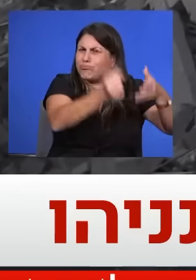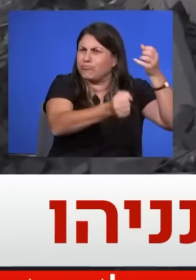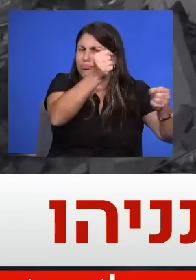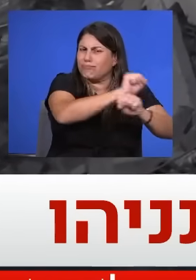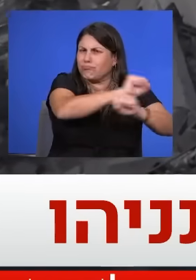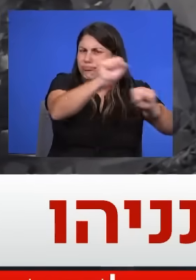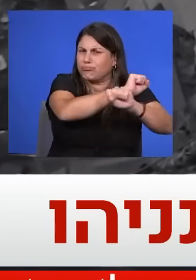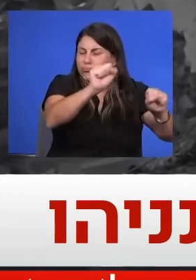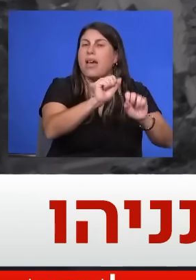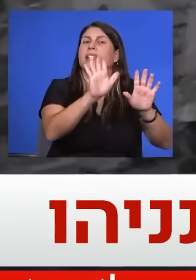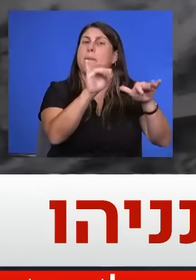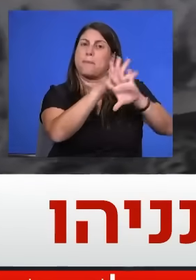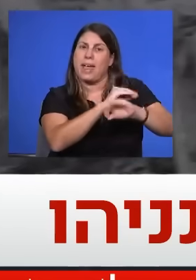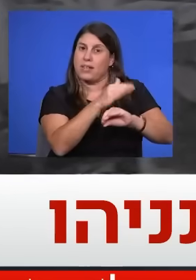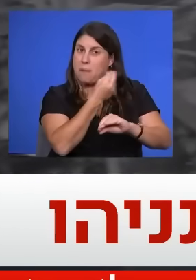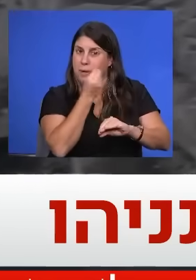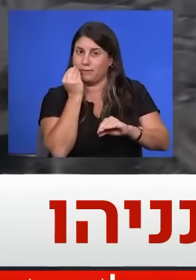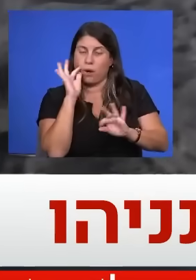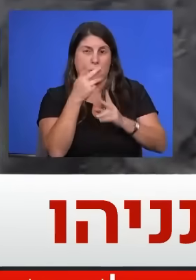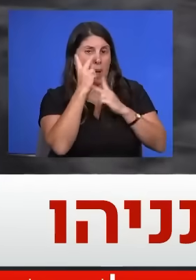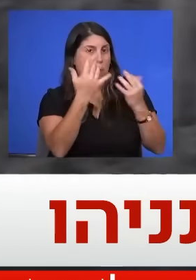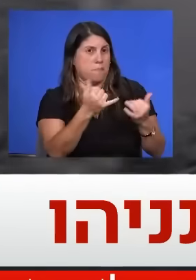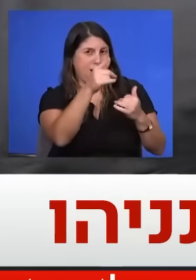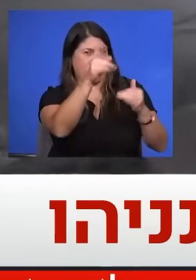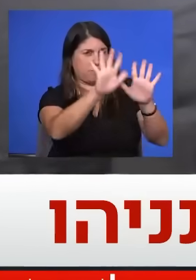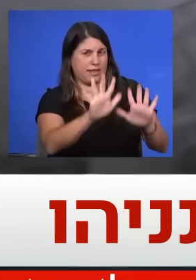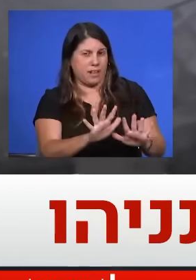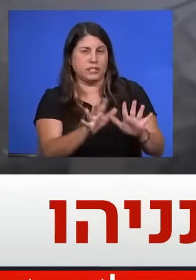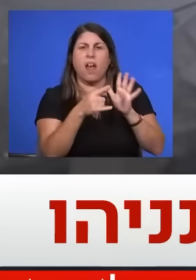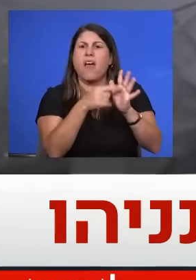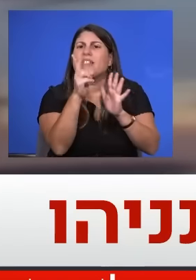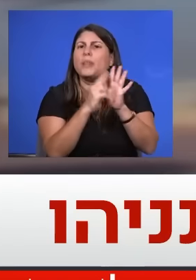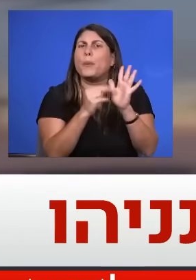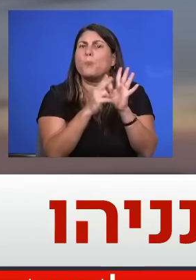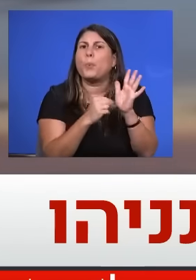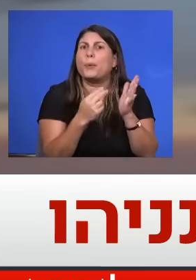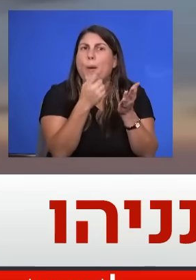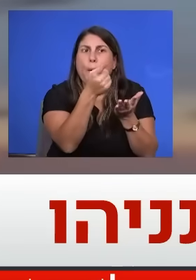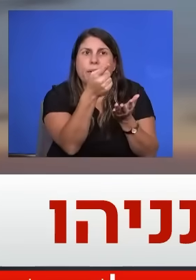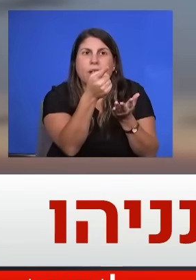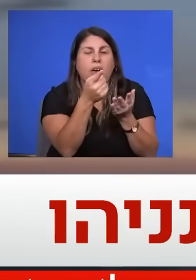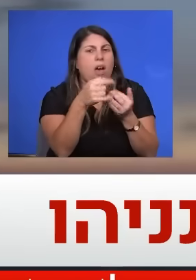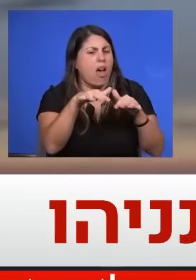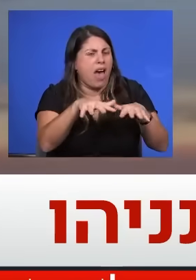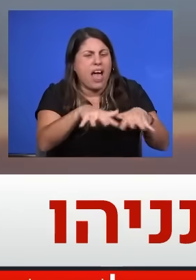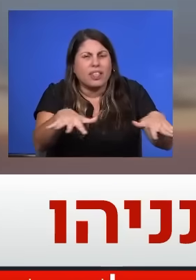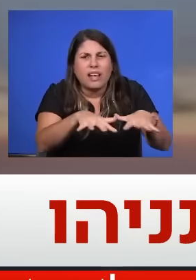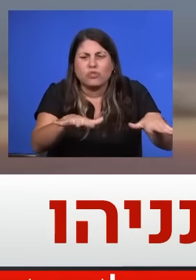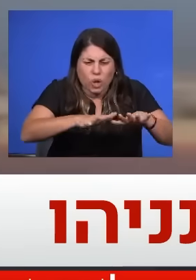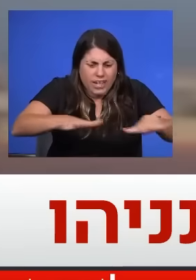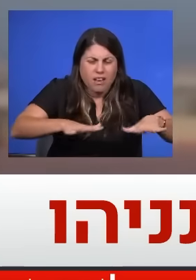כמו מה שאנחנו רואים עכשיו על המסך, ולפי התמונות הללו נראה שכל התשתיות על הקרקע פשוט קרסו